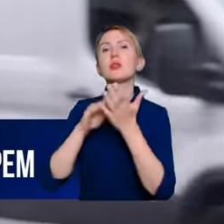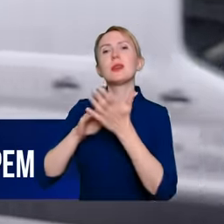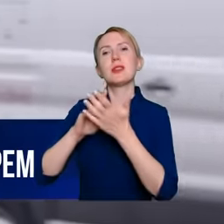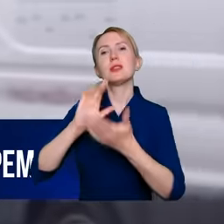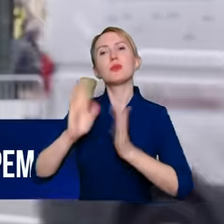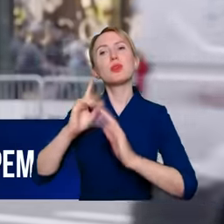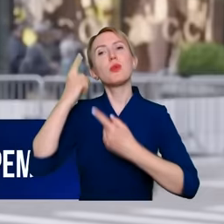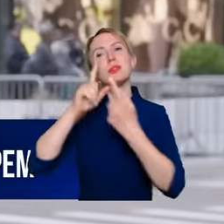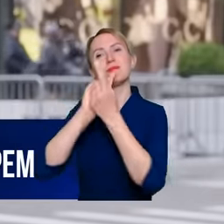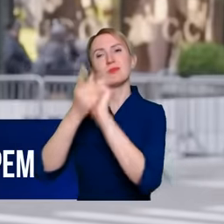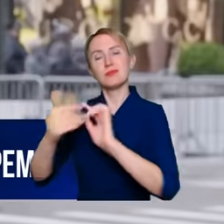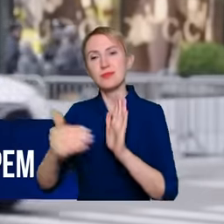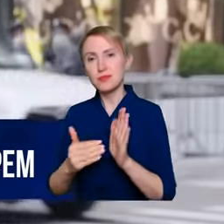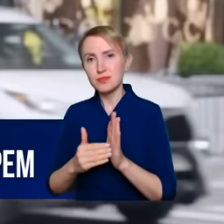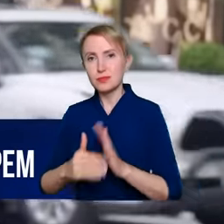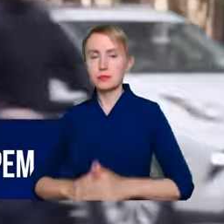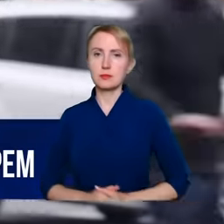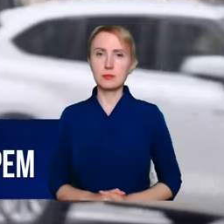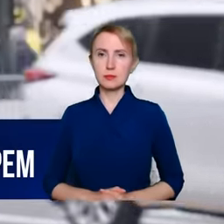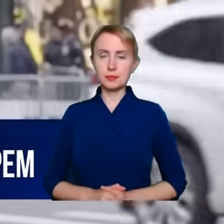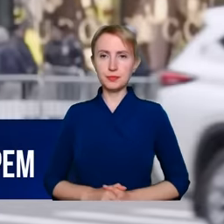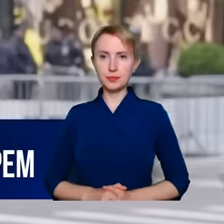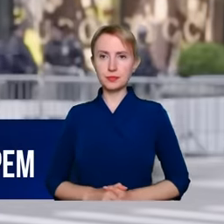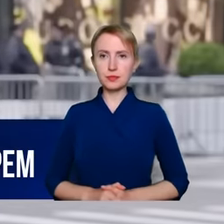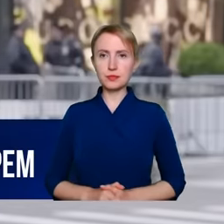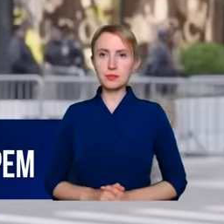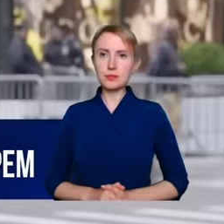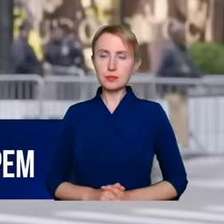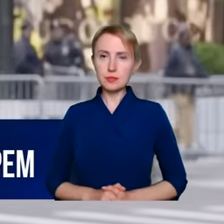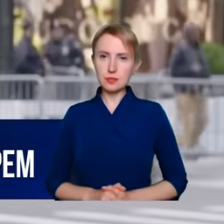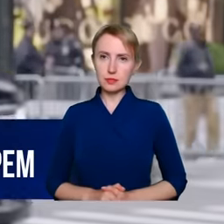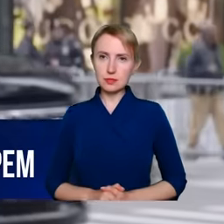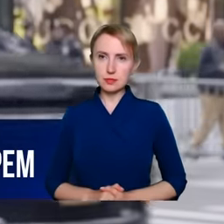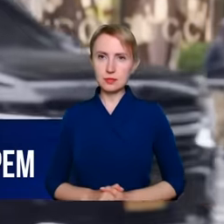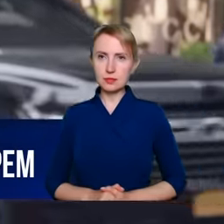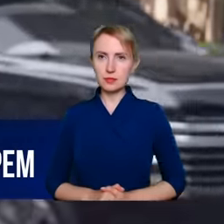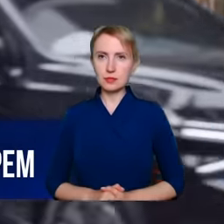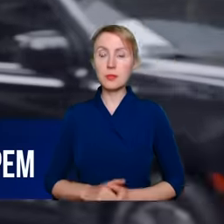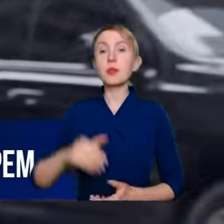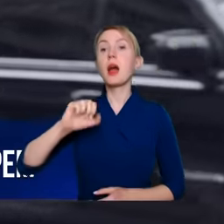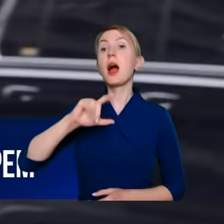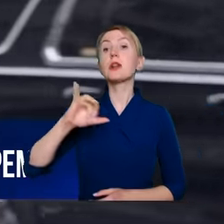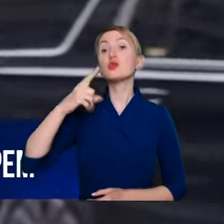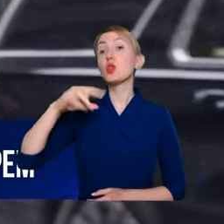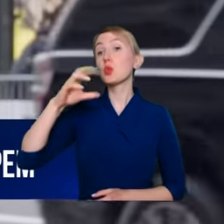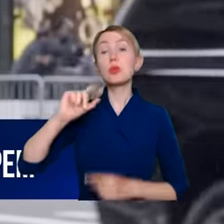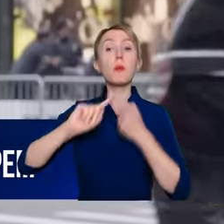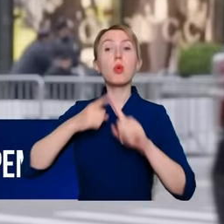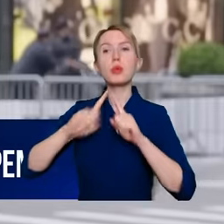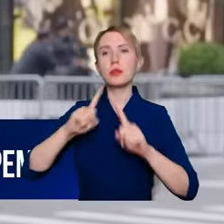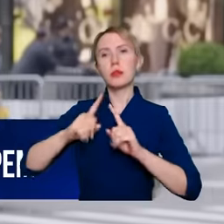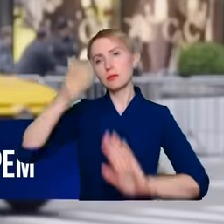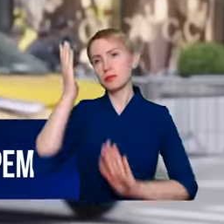myślenia, tej linii ataku, wektoru ataku na Donalda Trumpa. Andrzej Duda jest politykiem